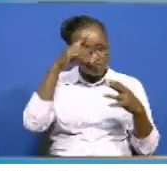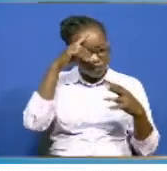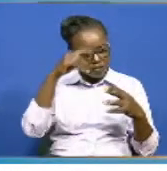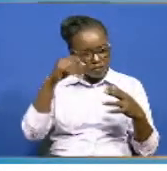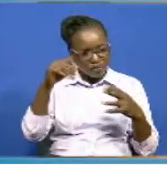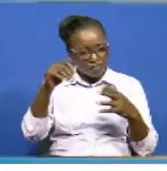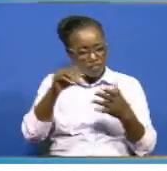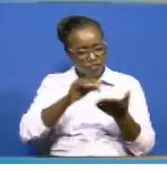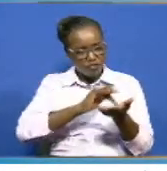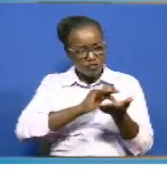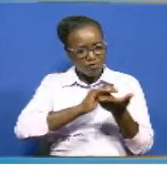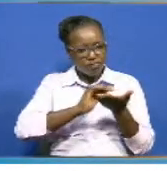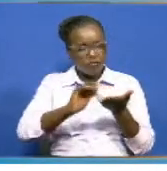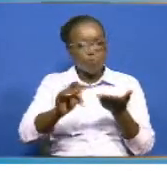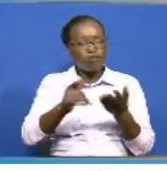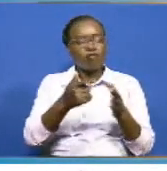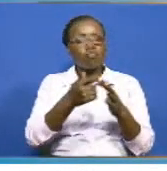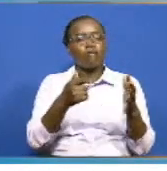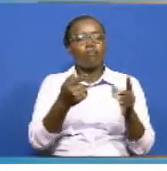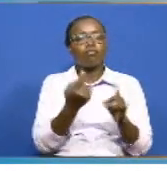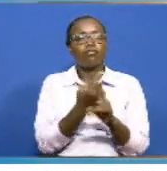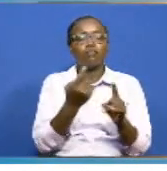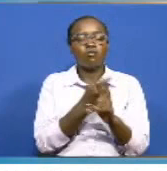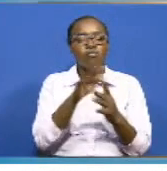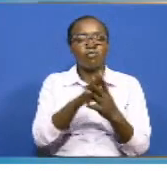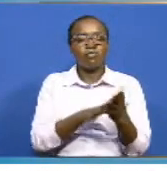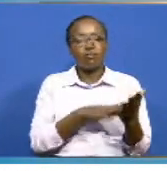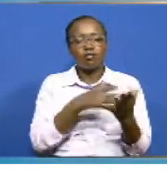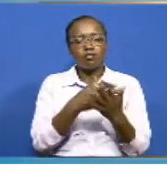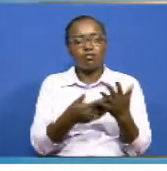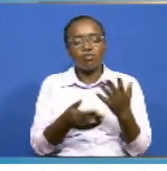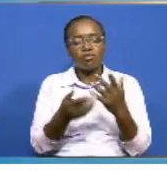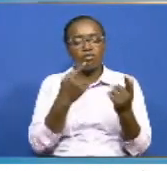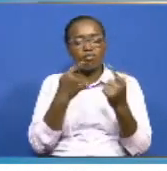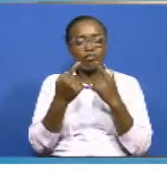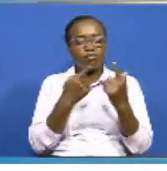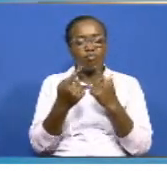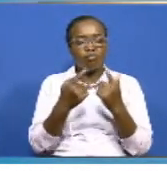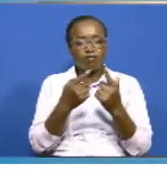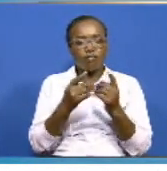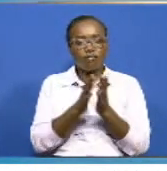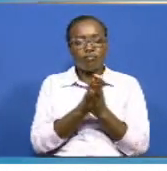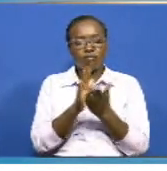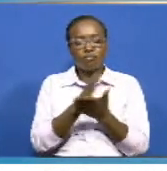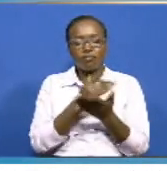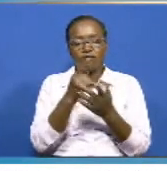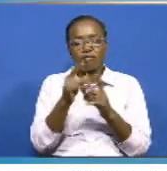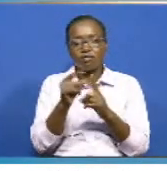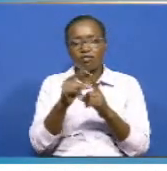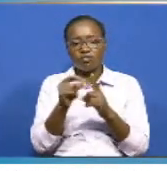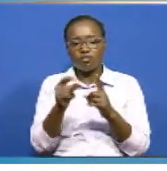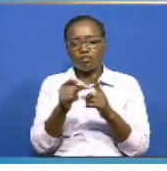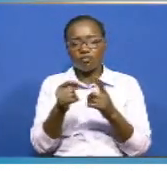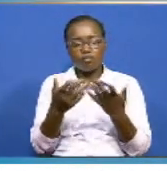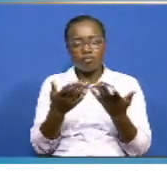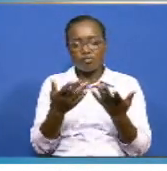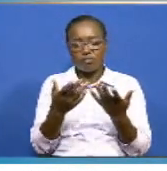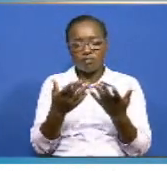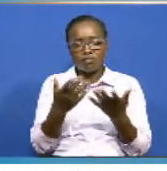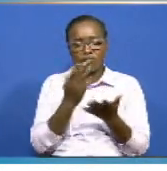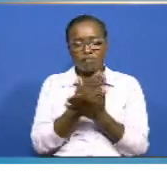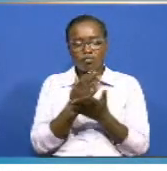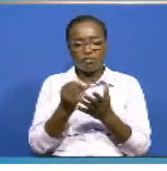mitandao mbalimbali kutokana na matamshi, na vilevile unapata ya kwamba ikiwa kuna jambo ambalo limesemwa na ukweli wake haufahamiki,